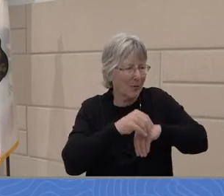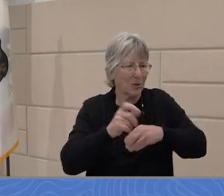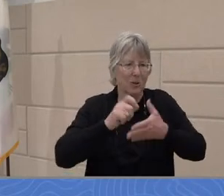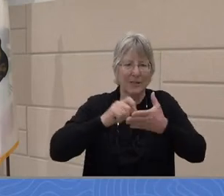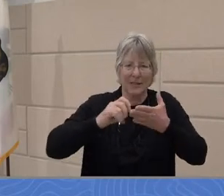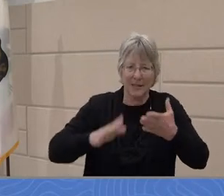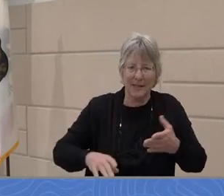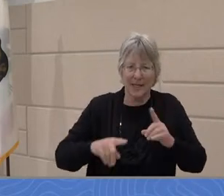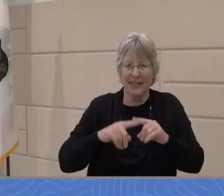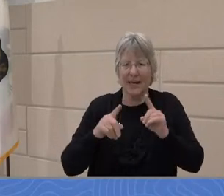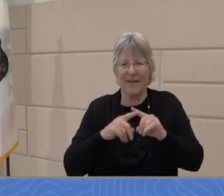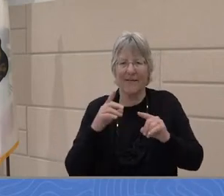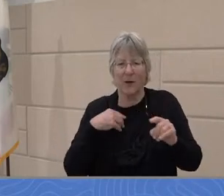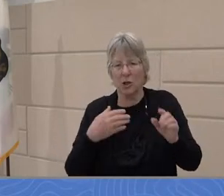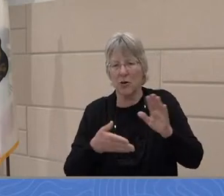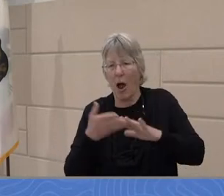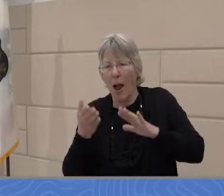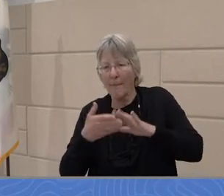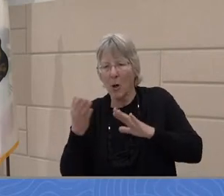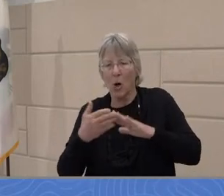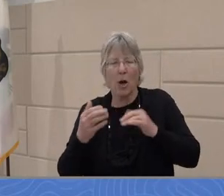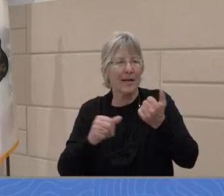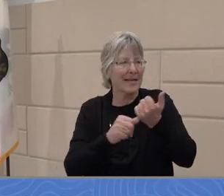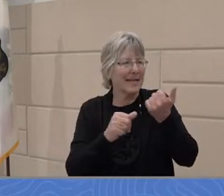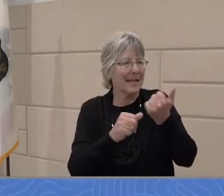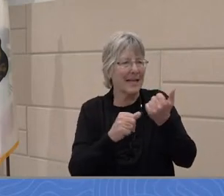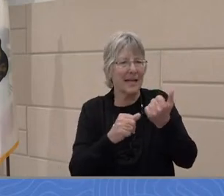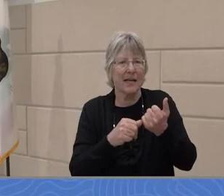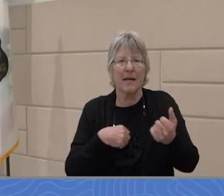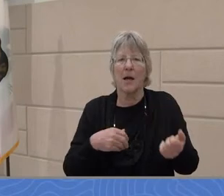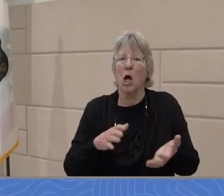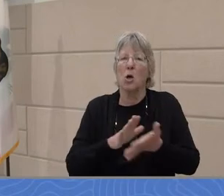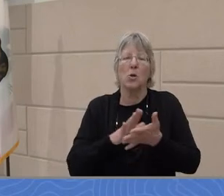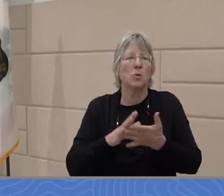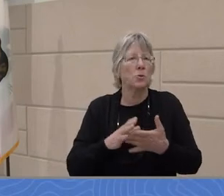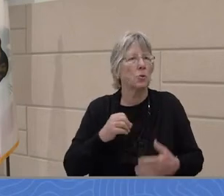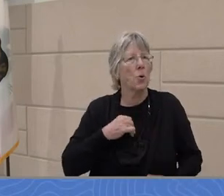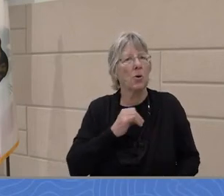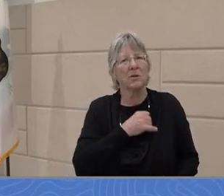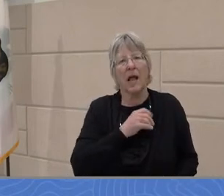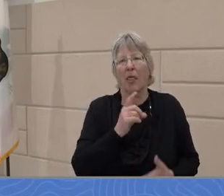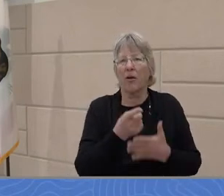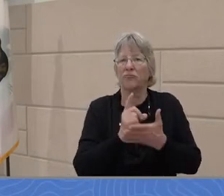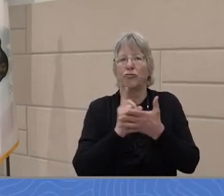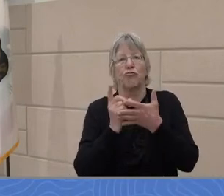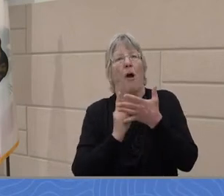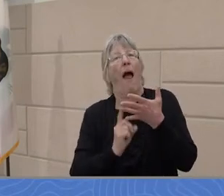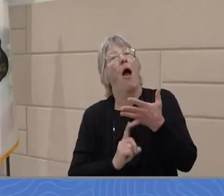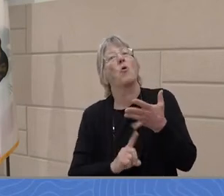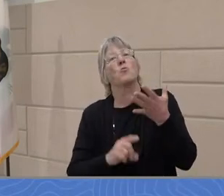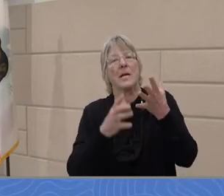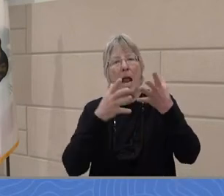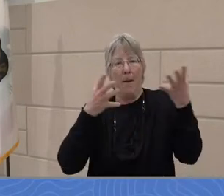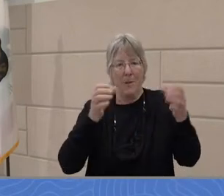លធ្វើការគួរតែយកលុយនោះមកជួយសាលារៀនដោយជួយបុគ្គលធ្វើការដូចជាអ្នកសិស្ស